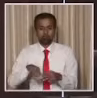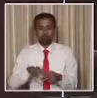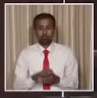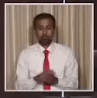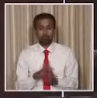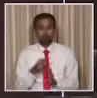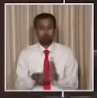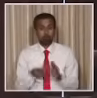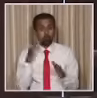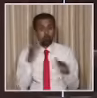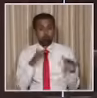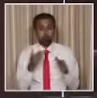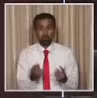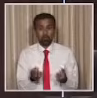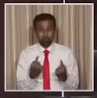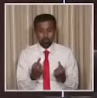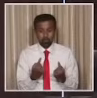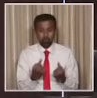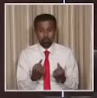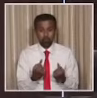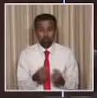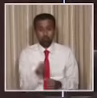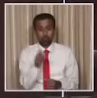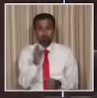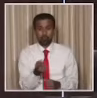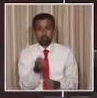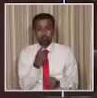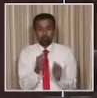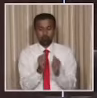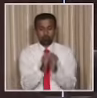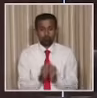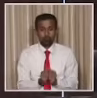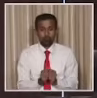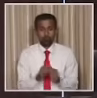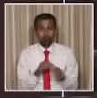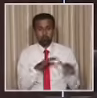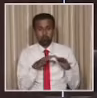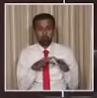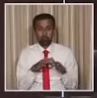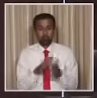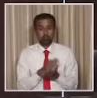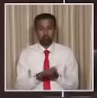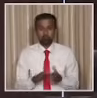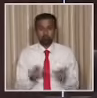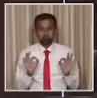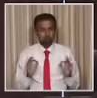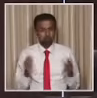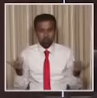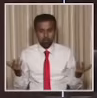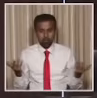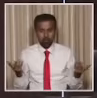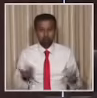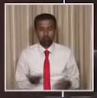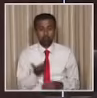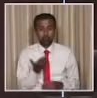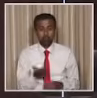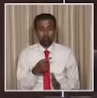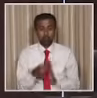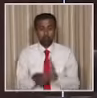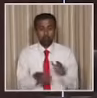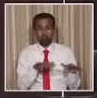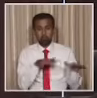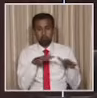මෙරට ජනතාවද ඉල්ලන්නේ මෙරට දේශ මේ ඔබතුමාලා මේ කරගෙන යන කටයුතු ජනතාවේ හිතසුව පිණිස නොවන නිසා අපි ඉල්ලන මෙරට